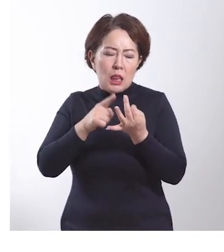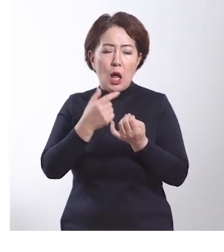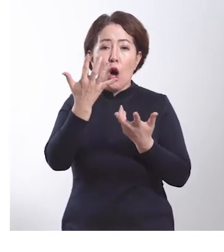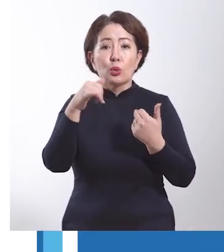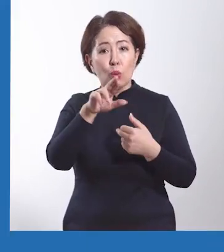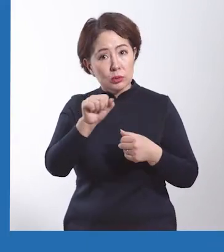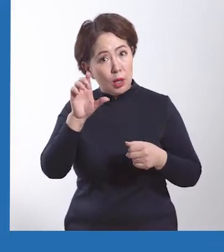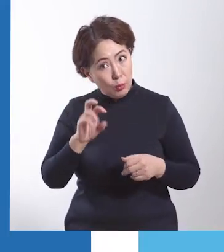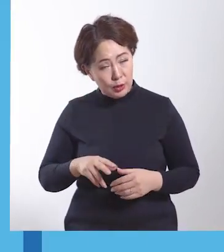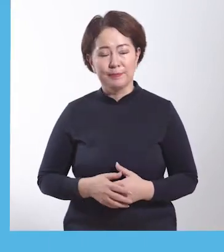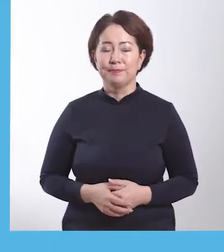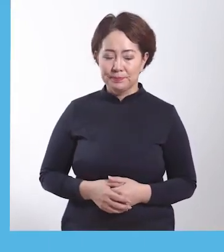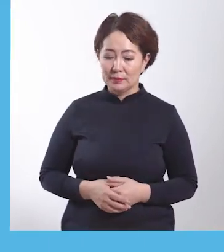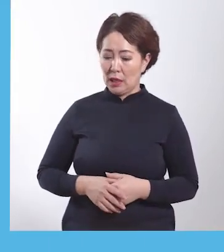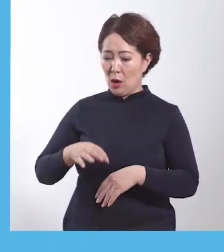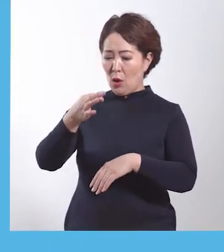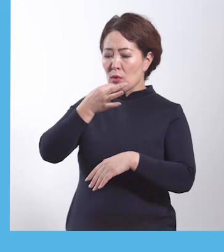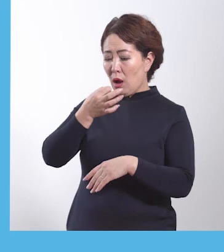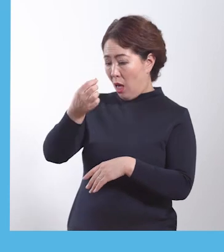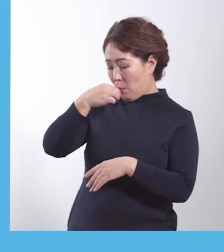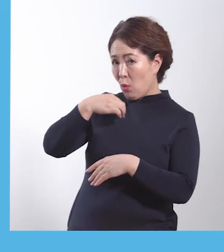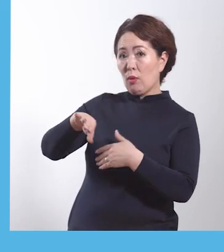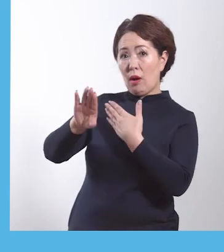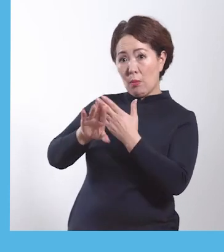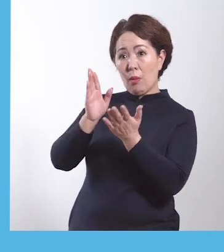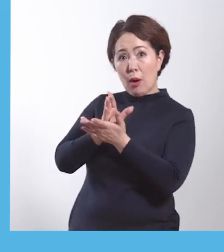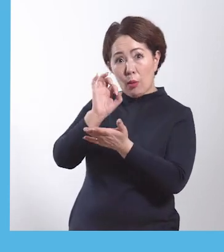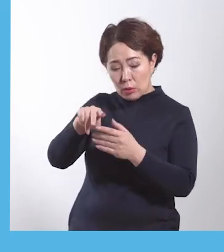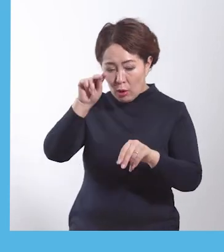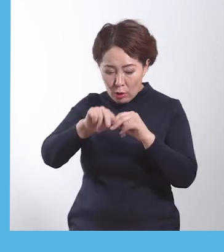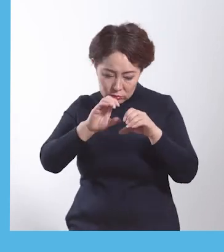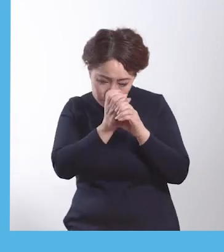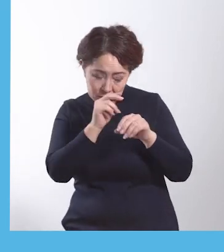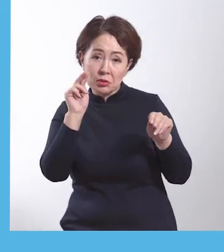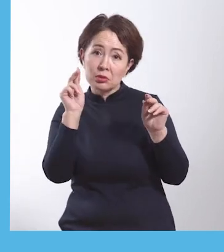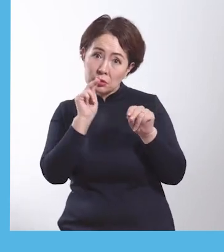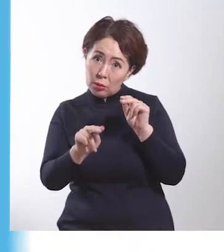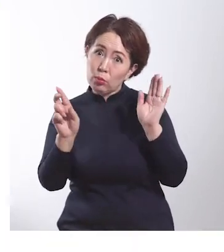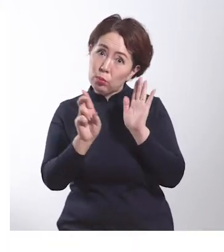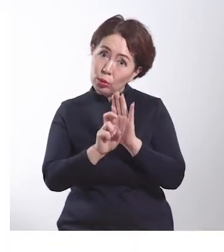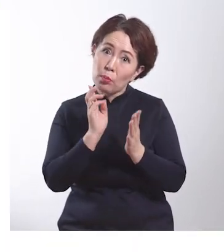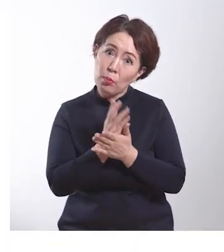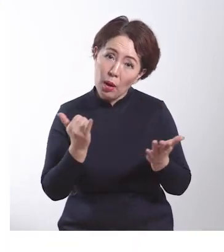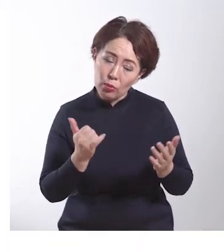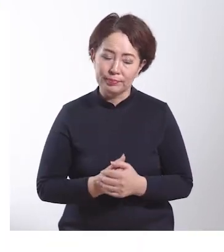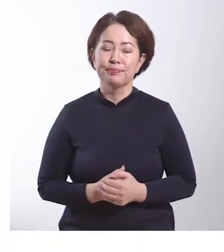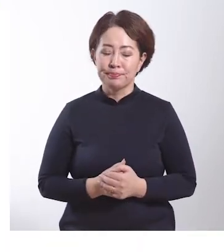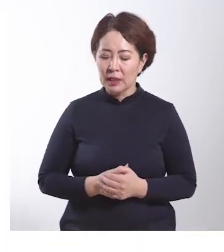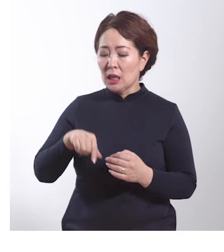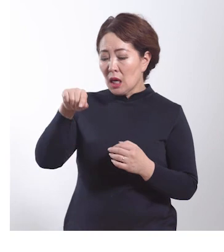арчсан. Хэрв өртөлтийн өмнөх сэргийлэлтийн эм ууж байгаа бол энэ онцлогыг хэрэглэж болох уу? Хэрв